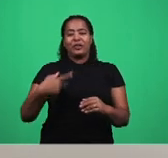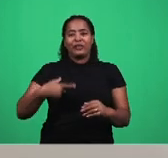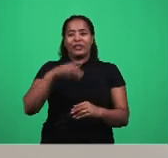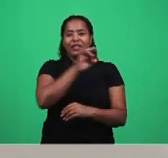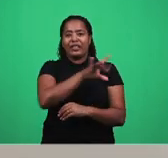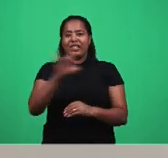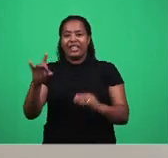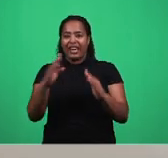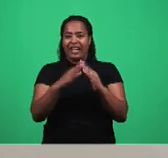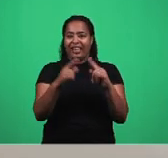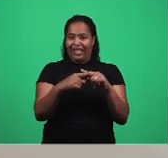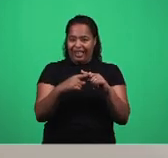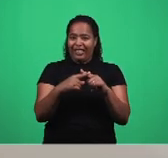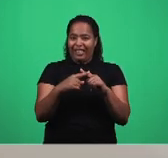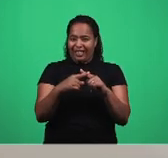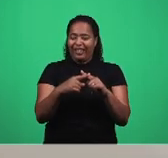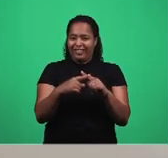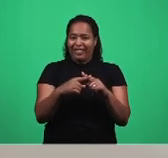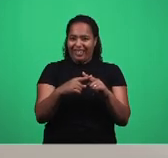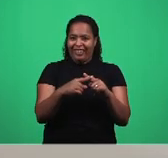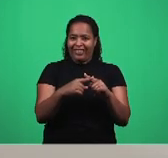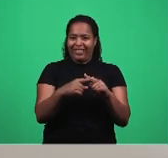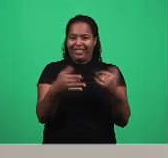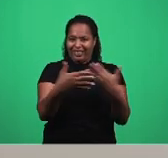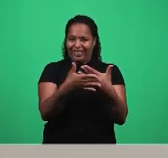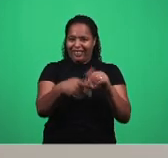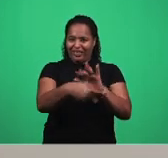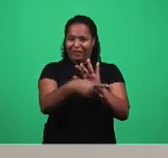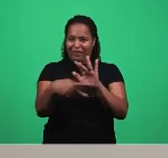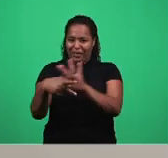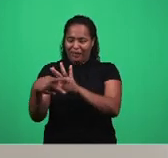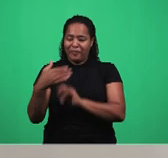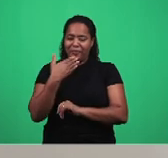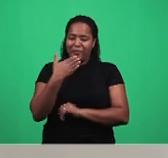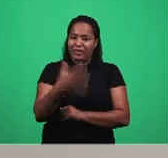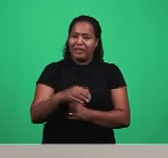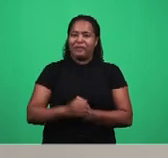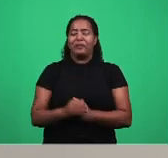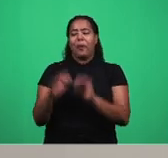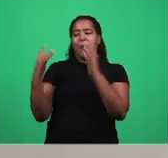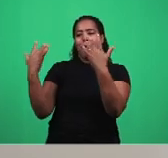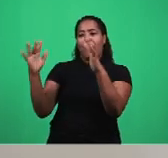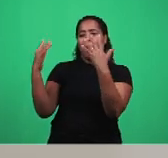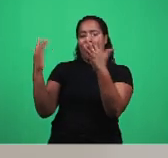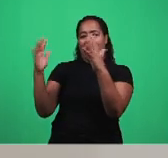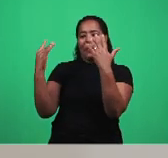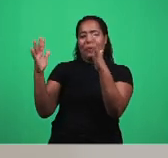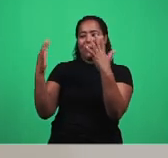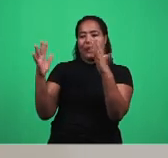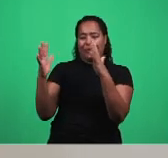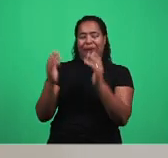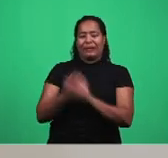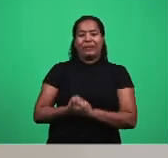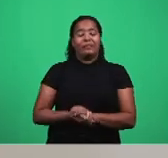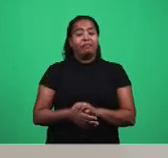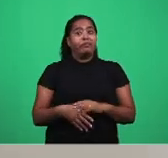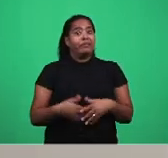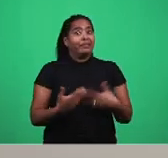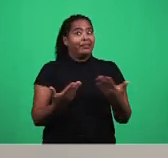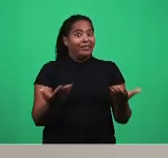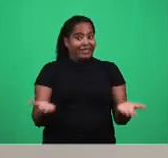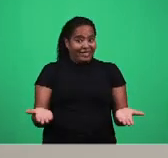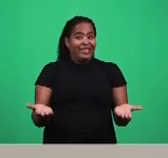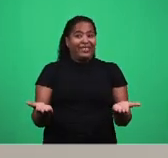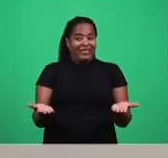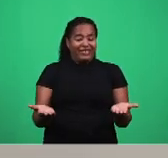les ministères des villes locales. En plus, félicitations à vous. Voyez, mes frères et sœurs, cela est au dehors de ce que